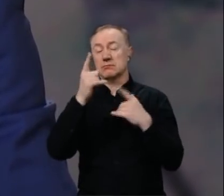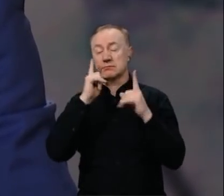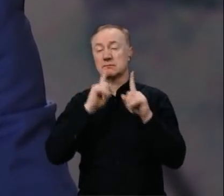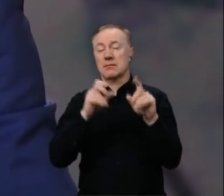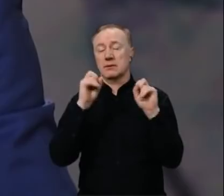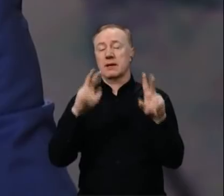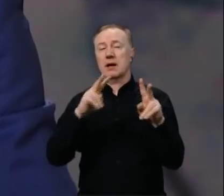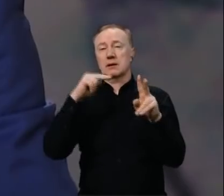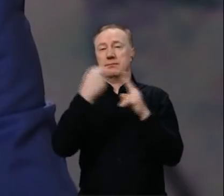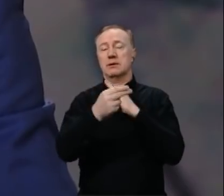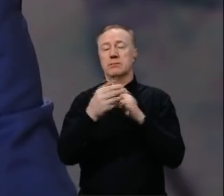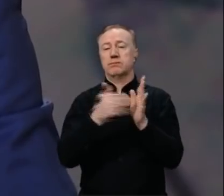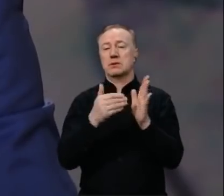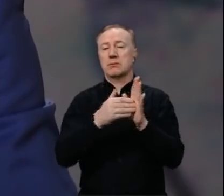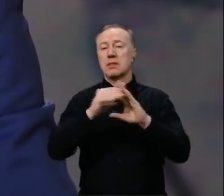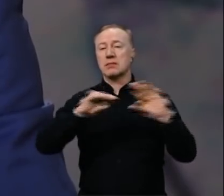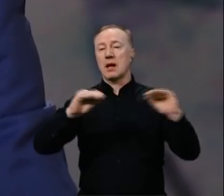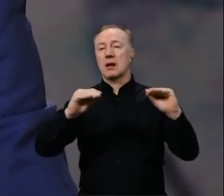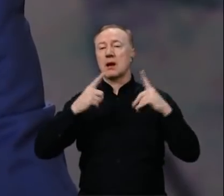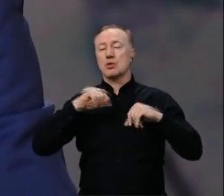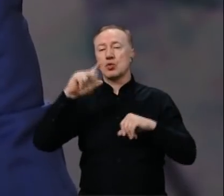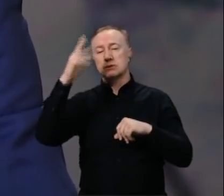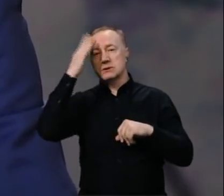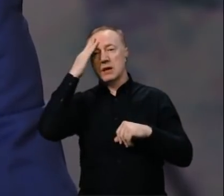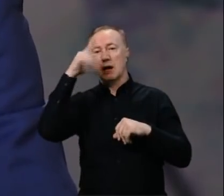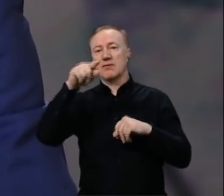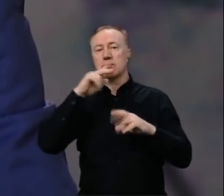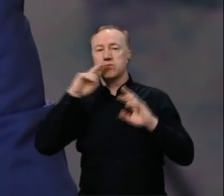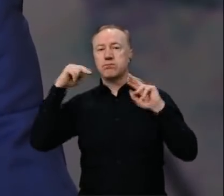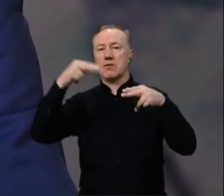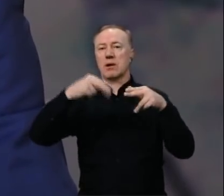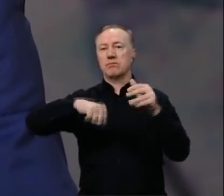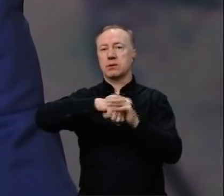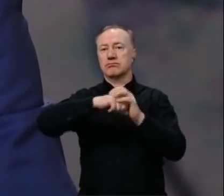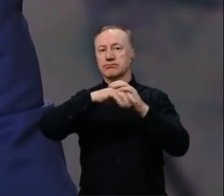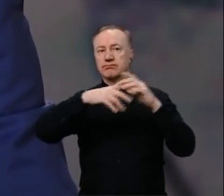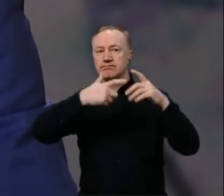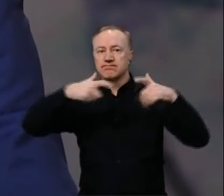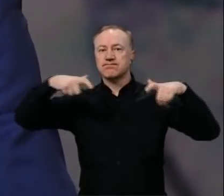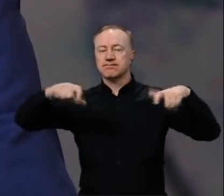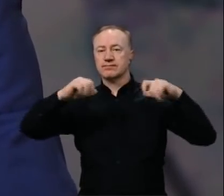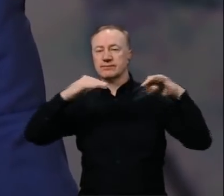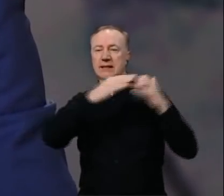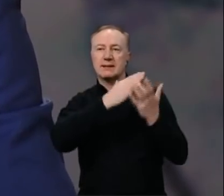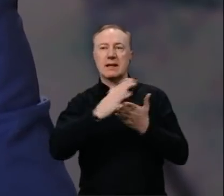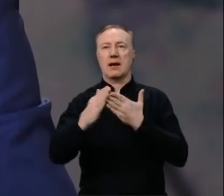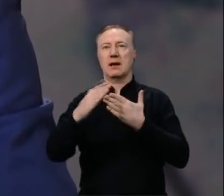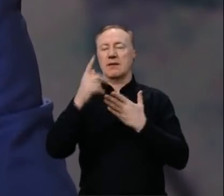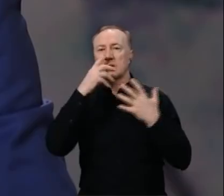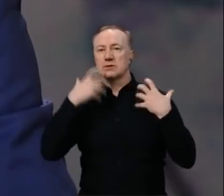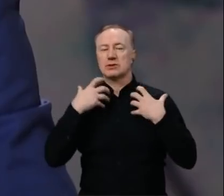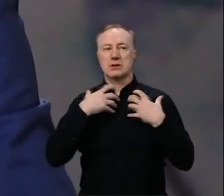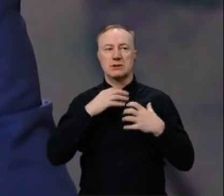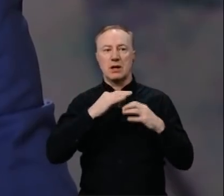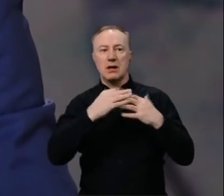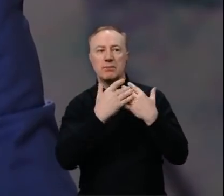potrzeba było trenera który zna tych chłopaków żeby ich nakłonić do powrotu na boisku i i żeby się nie obawiali o o swoje Czy życie czy